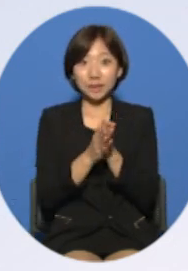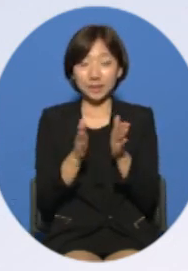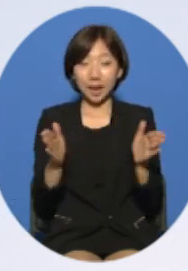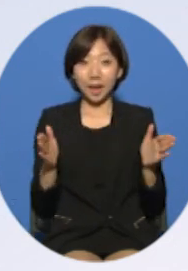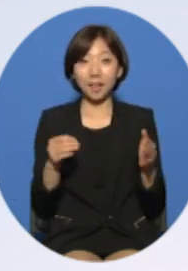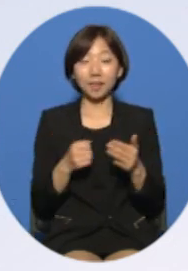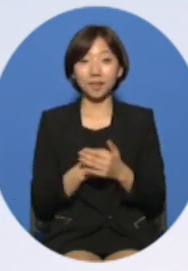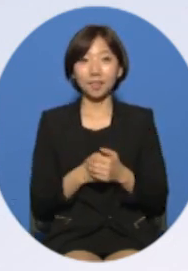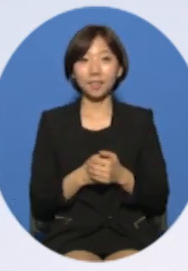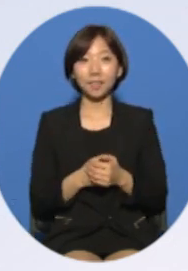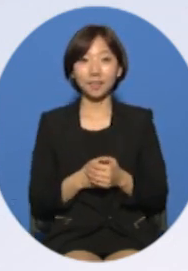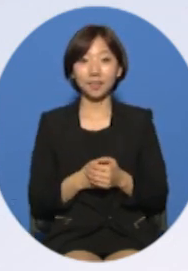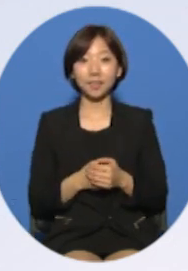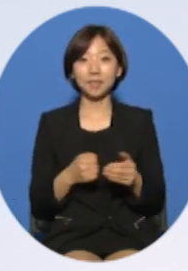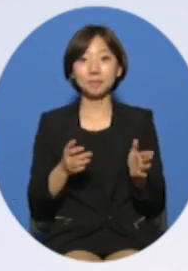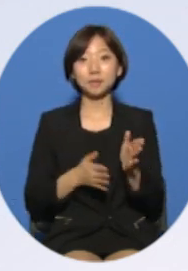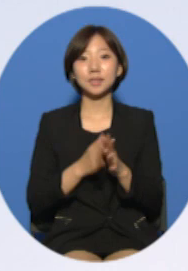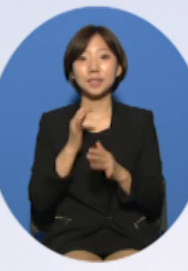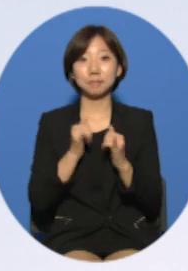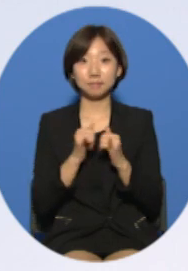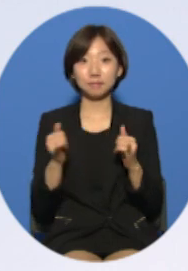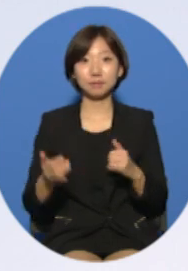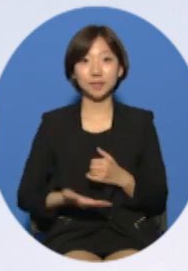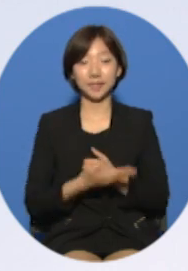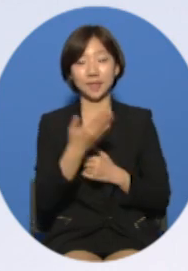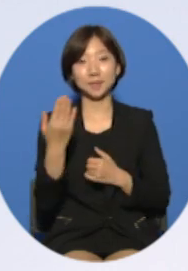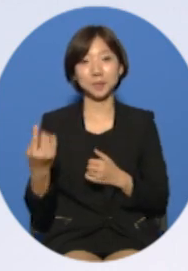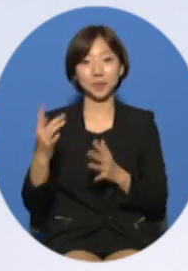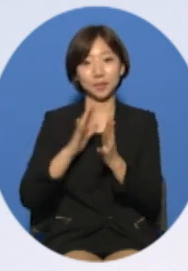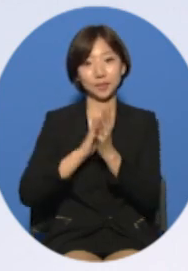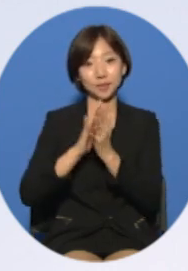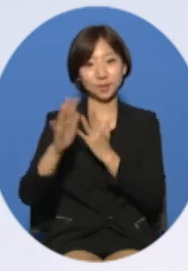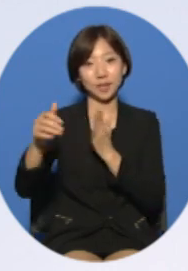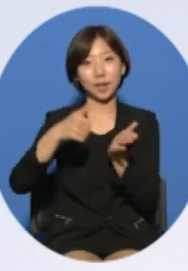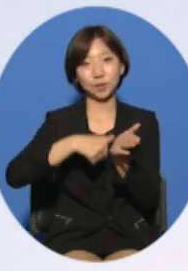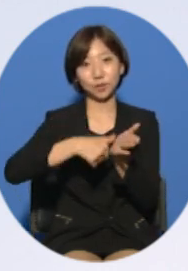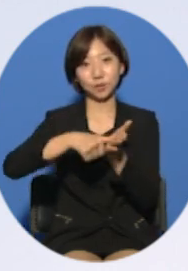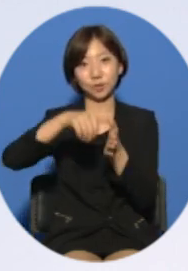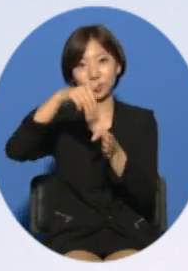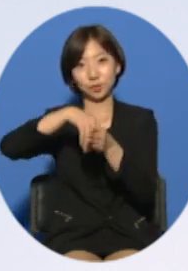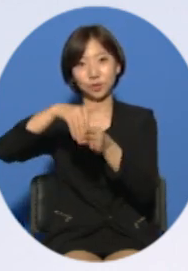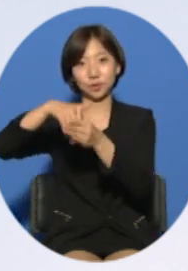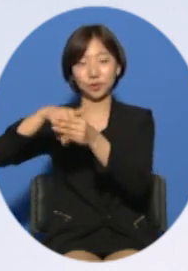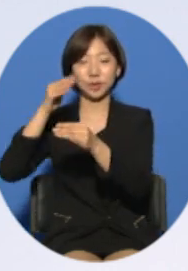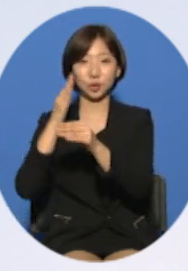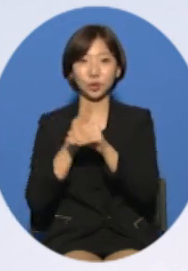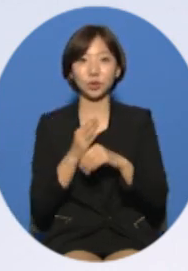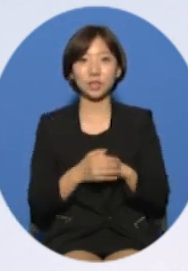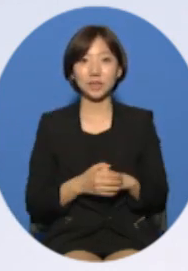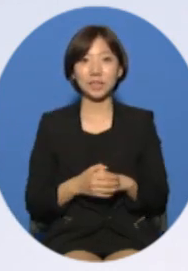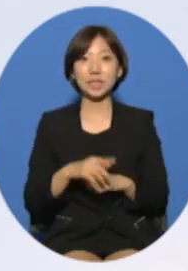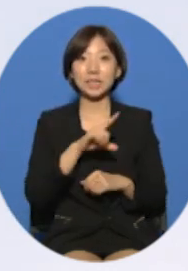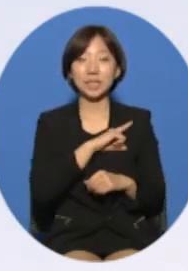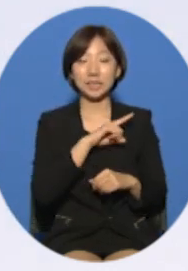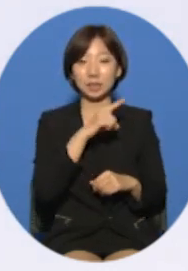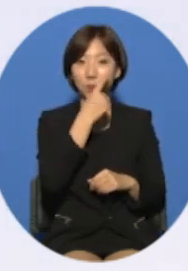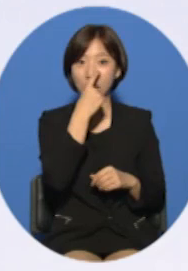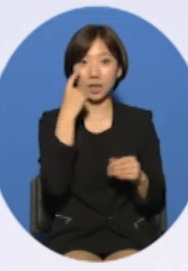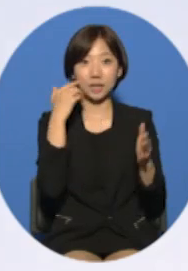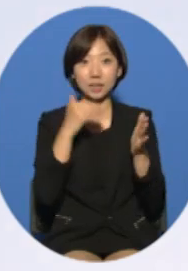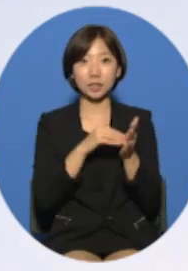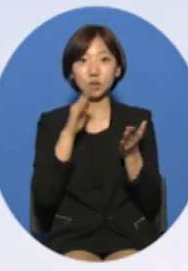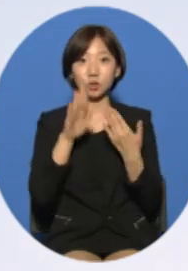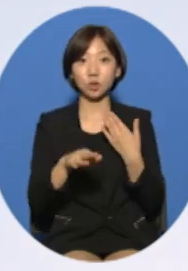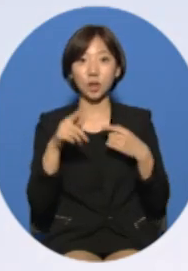이제 시민 여러분들이 들어오셔서 네. 투표를 하고 계신 모습인데 이제 본인 확인을 하고 나서 기표 용지를